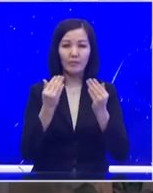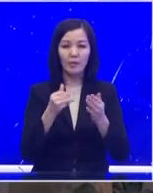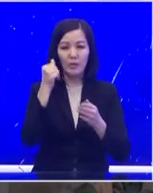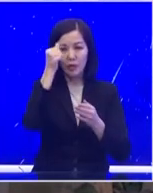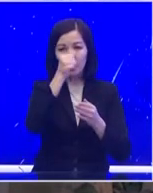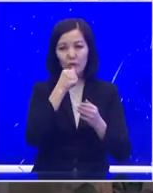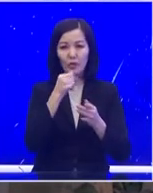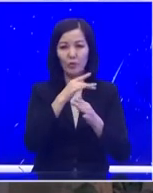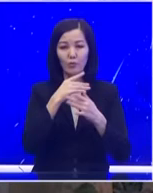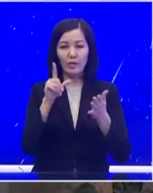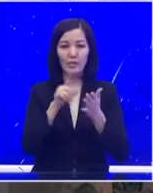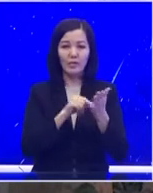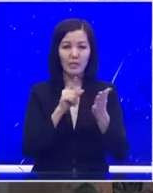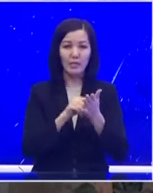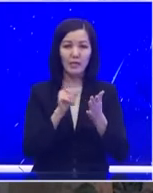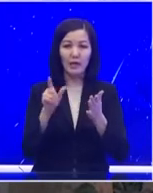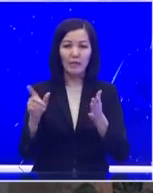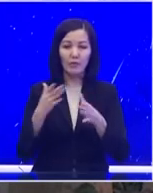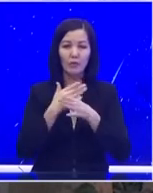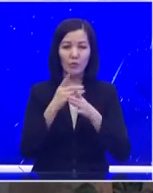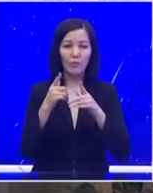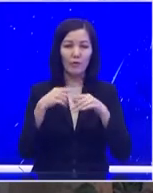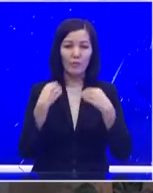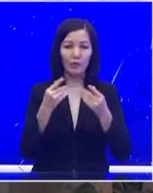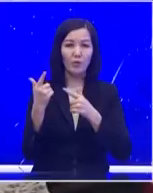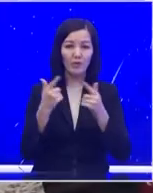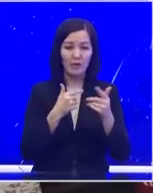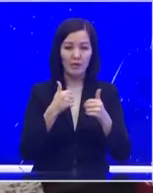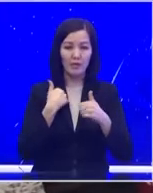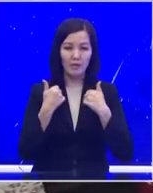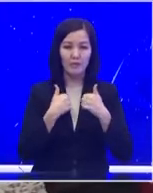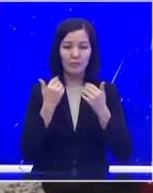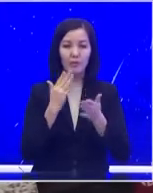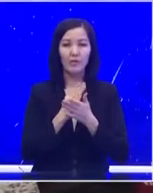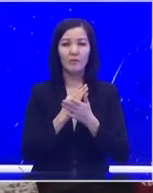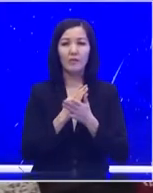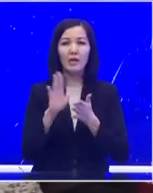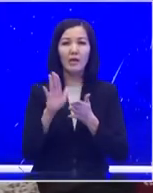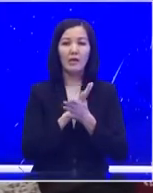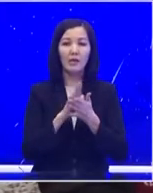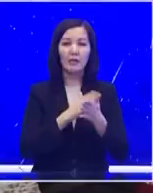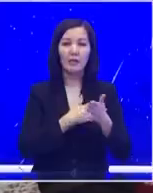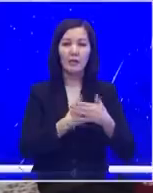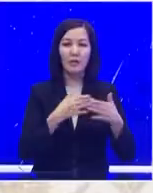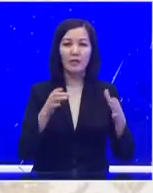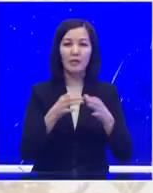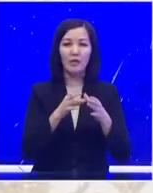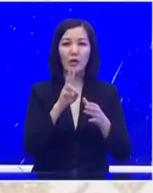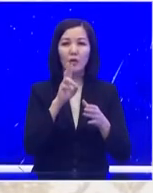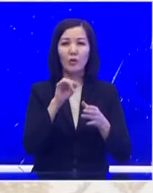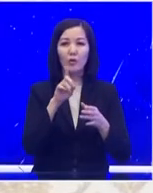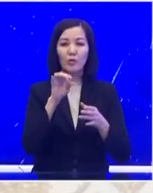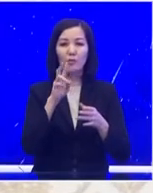көп зейнеткерлерге қол ұшымызды беруге тырысып жатырмыз. Еріктілікті берік мақсат еткендердің бірі Нұрбақыт Нұрсейіт